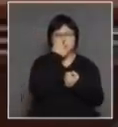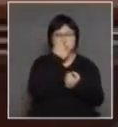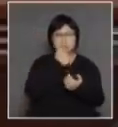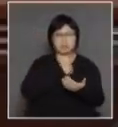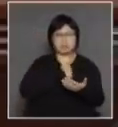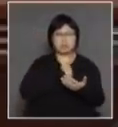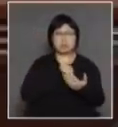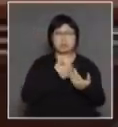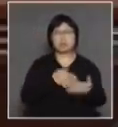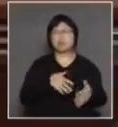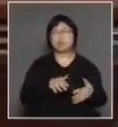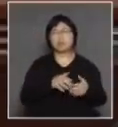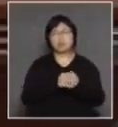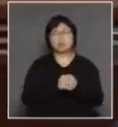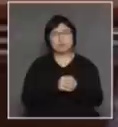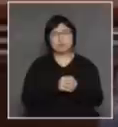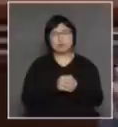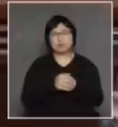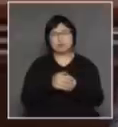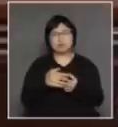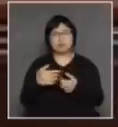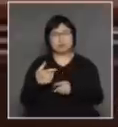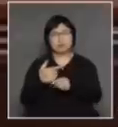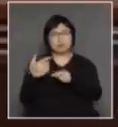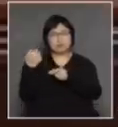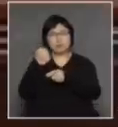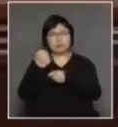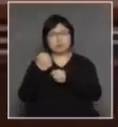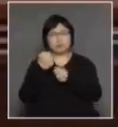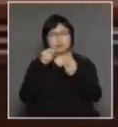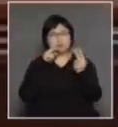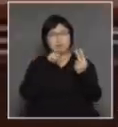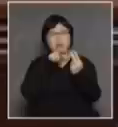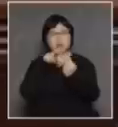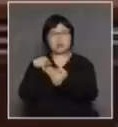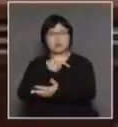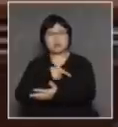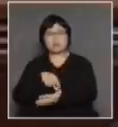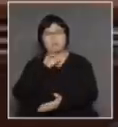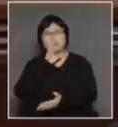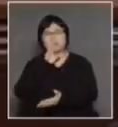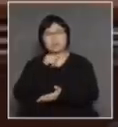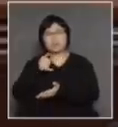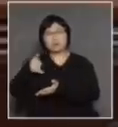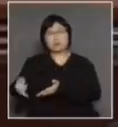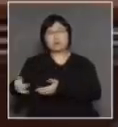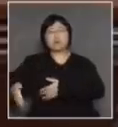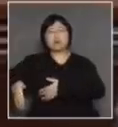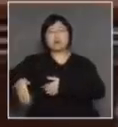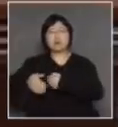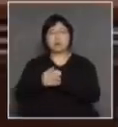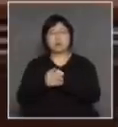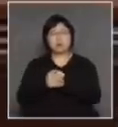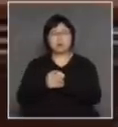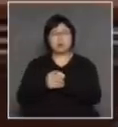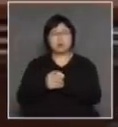他索性就說司長財政司司長見你們議員都無謂了，坐在旁邊可以。主席，